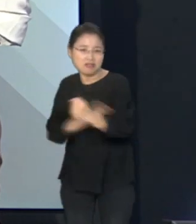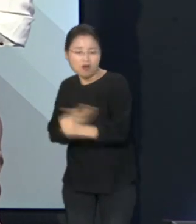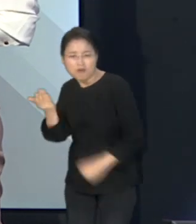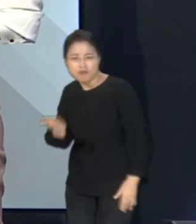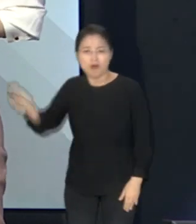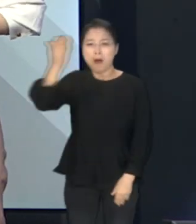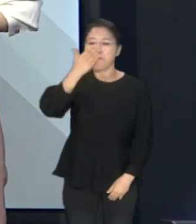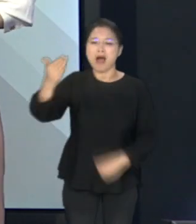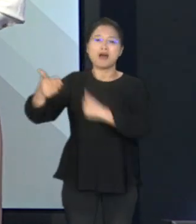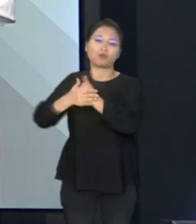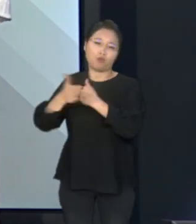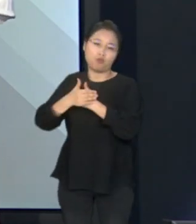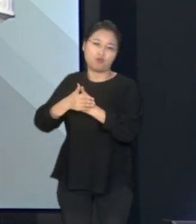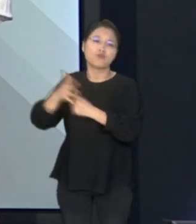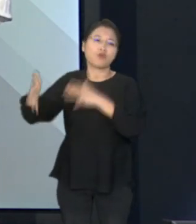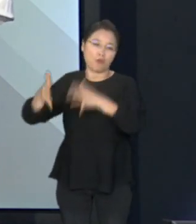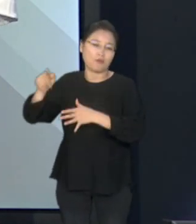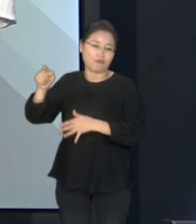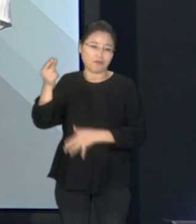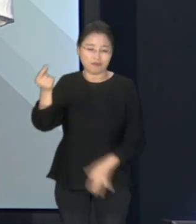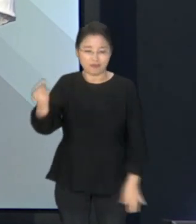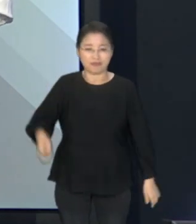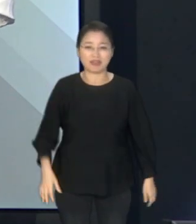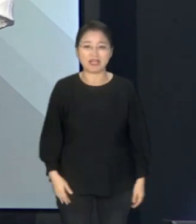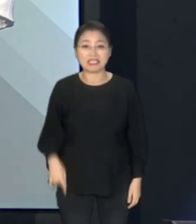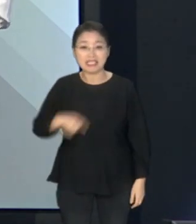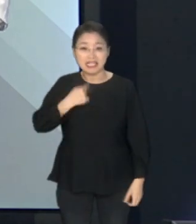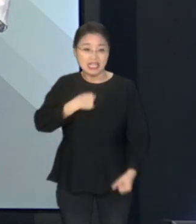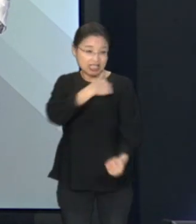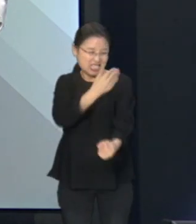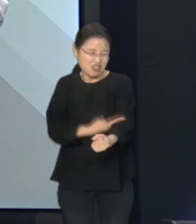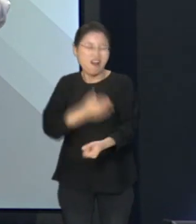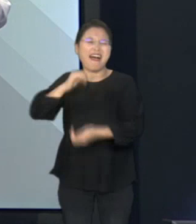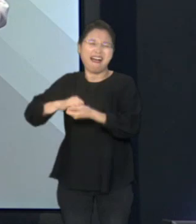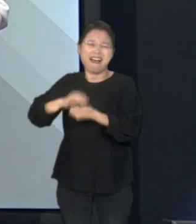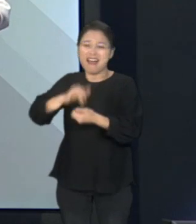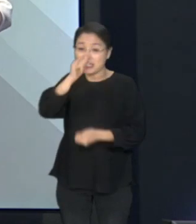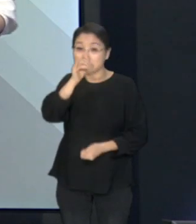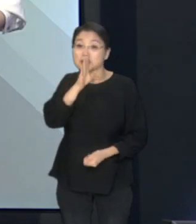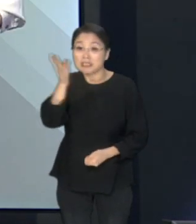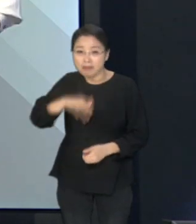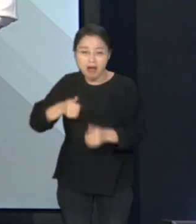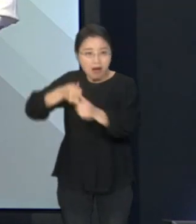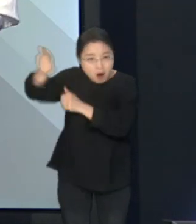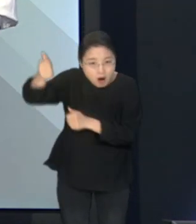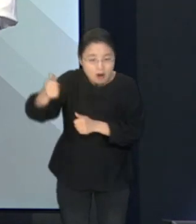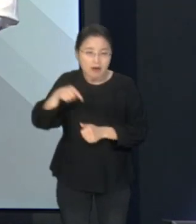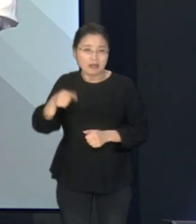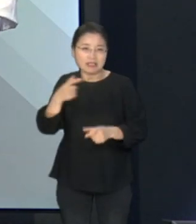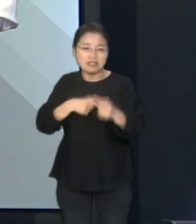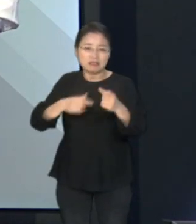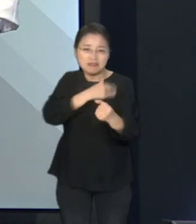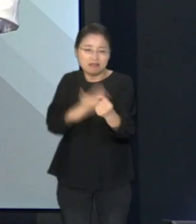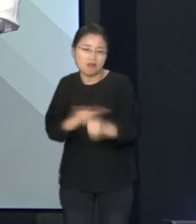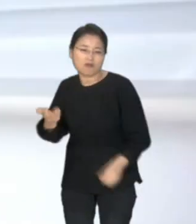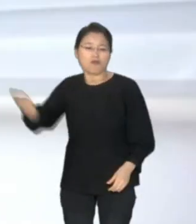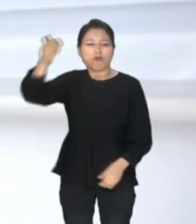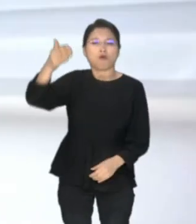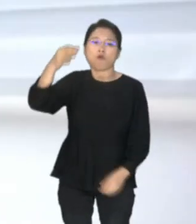능력치를 높여준다는 게 핵심입니다. 즉 자신의 신체적인 한계를 극복할 수 있게 도와주는 거죠.